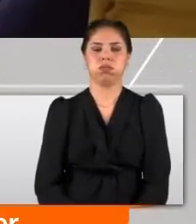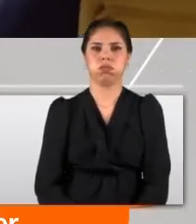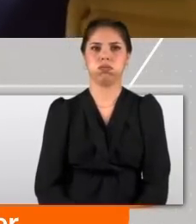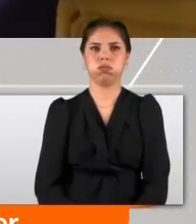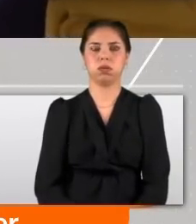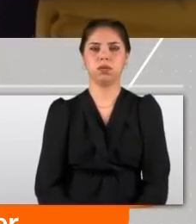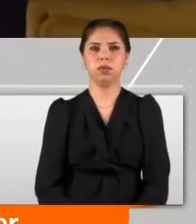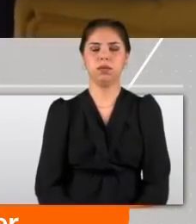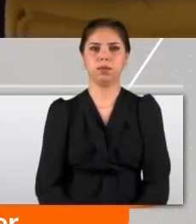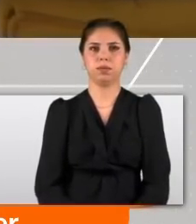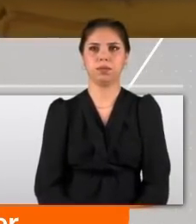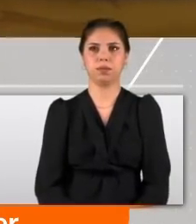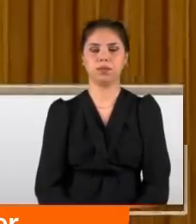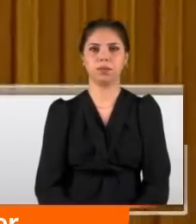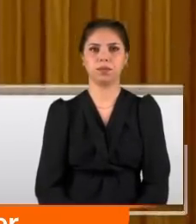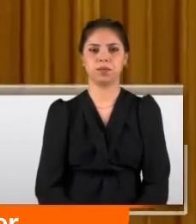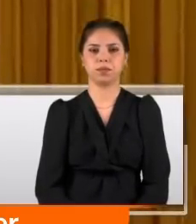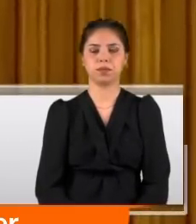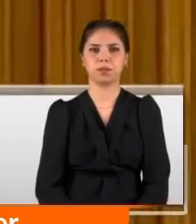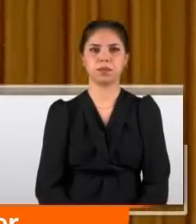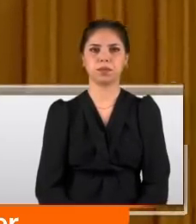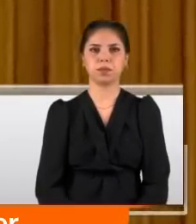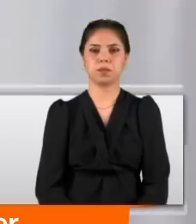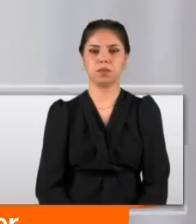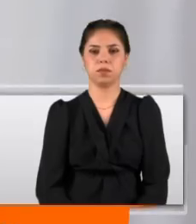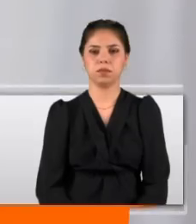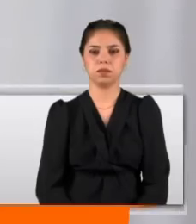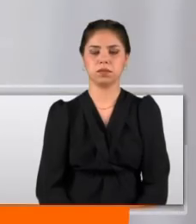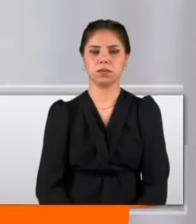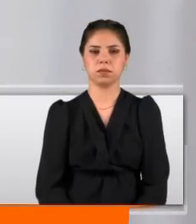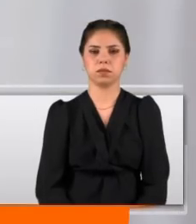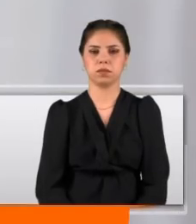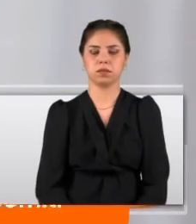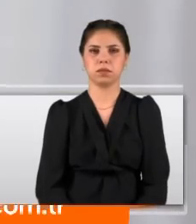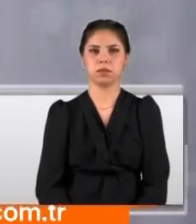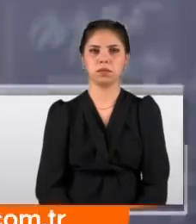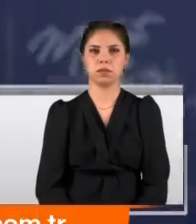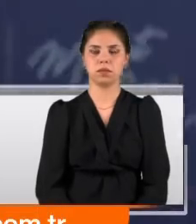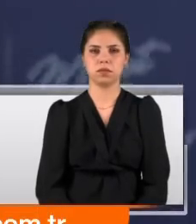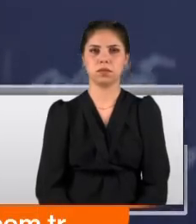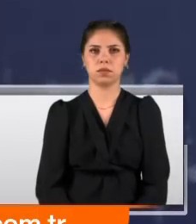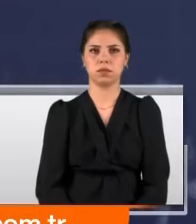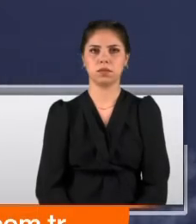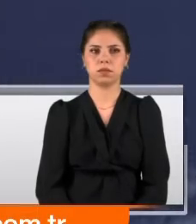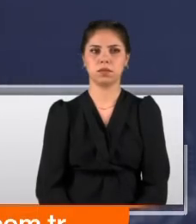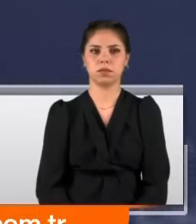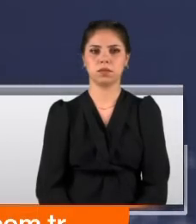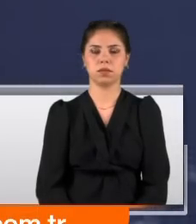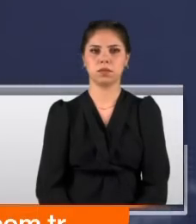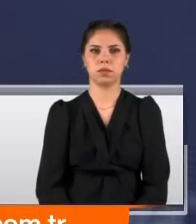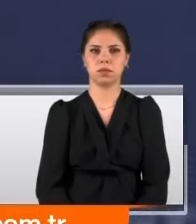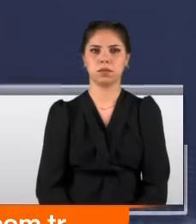Kazanacak bir adayla yola çıkmamız gerekiyor. Ben Kemal, geliyorum. Ne bir kumar masasında ne de bir noter